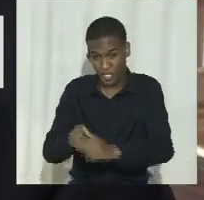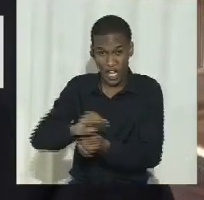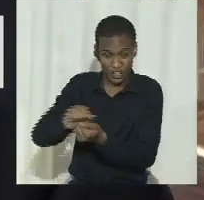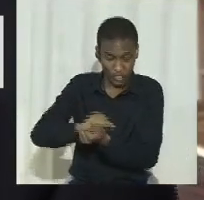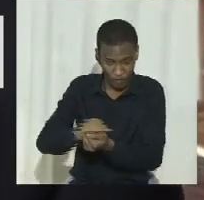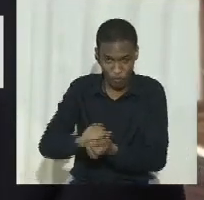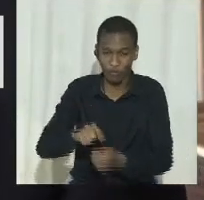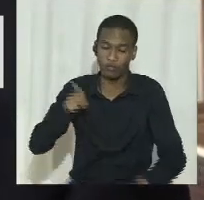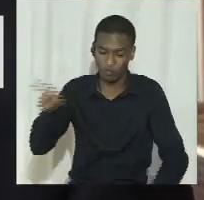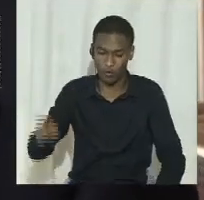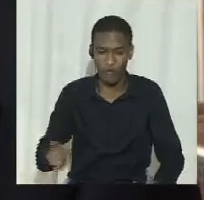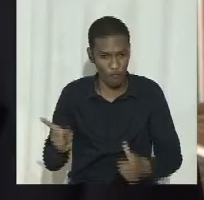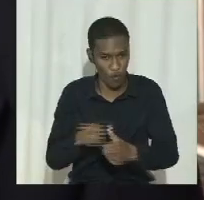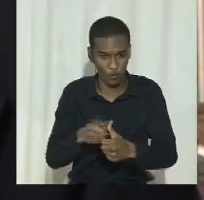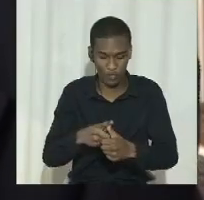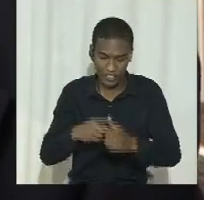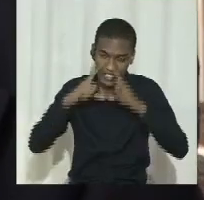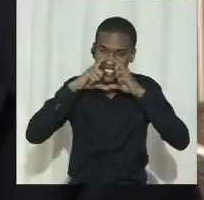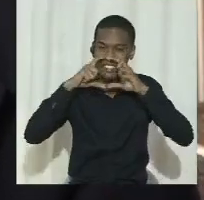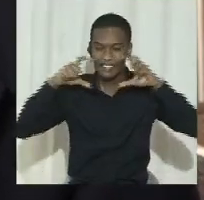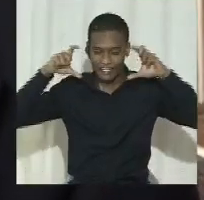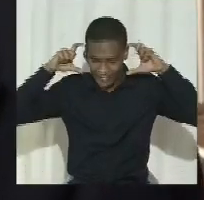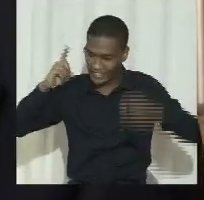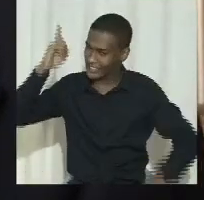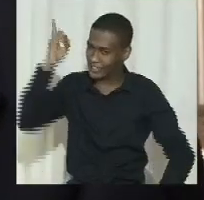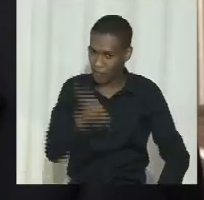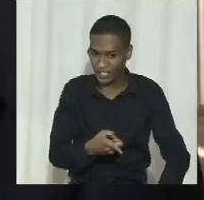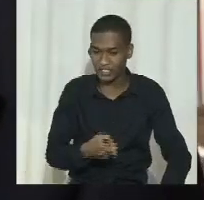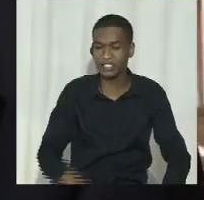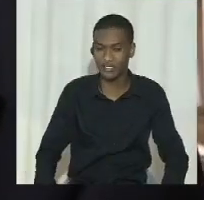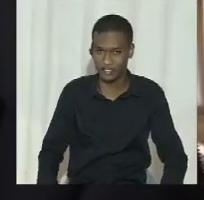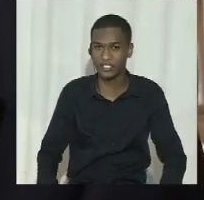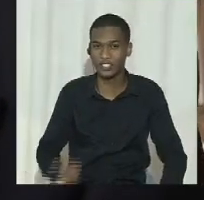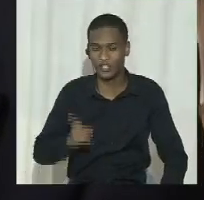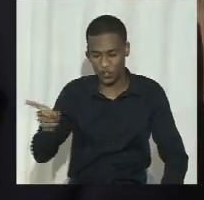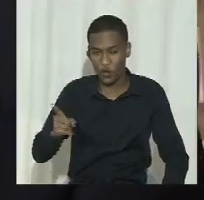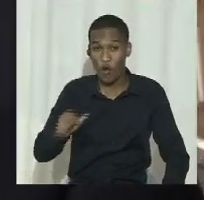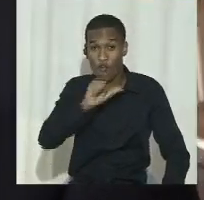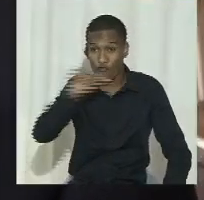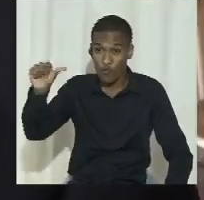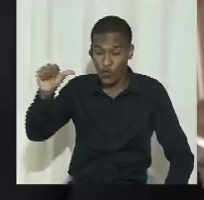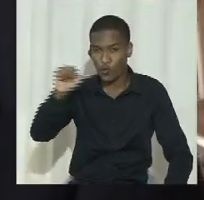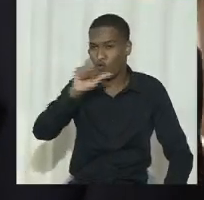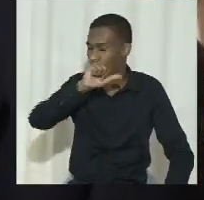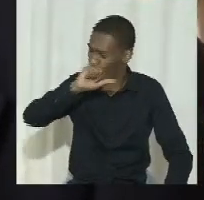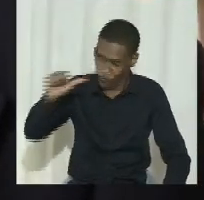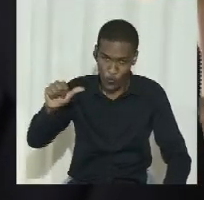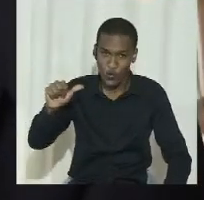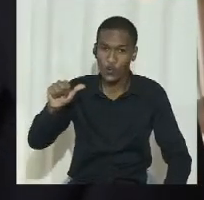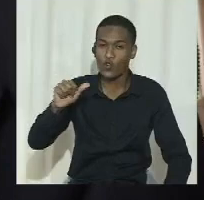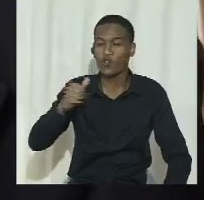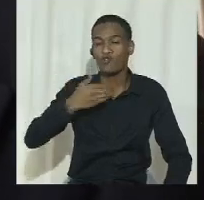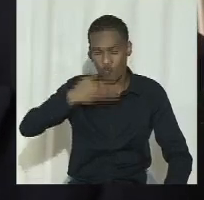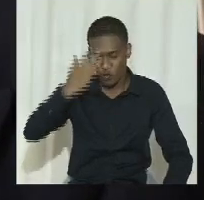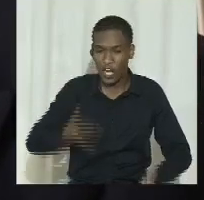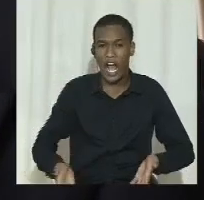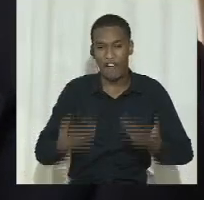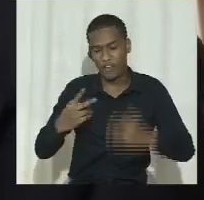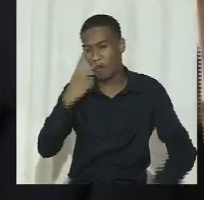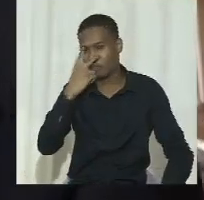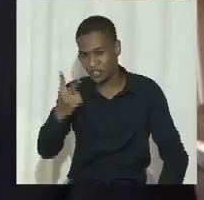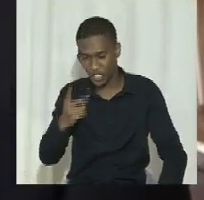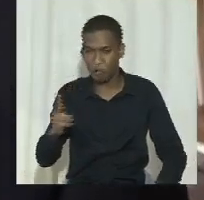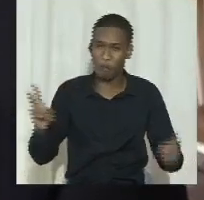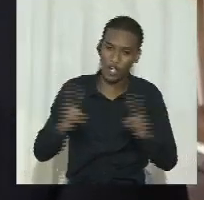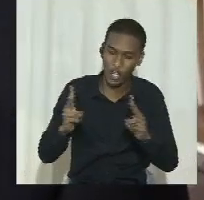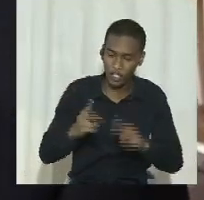amin'ny tany io a, dia ny kasiposy moa tsy maintsy mipetaka. Dia ny fepetra hoe tsy maintsy folo ihany sisa no afaka manatrika mba malalaka dia malalaka